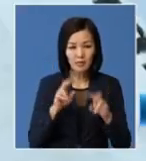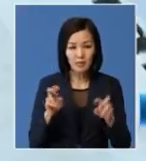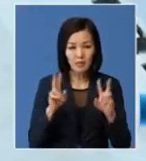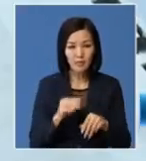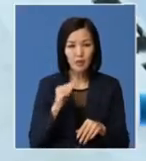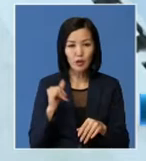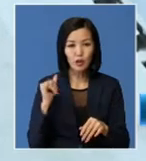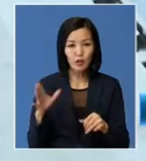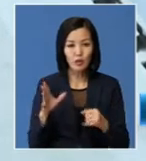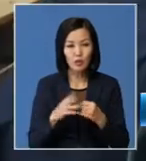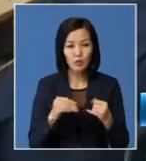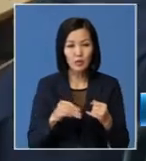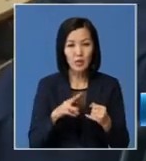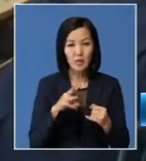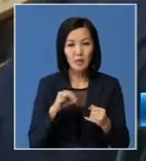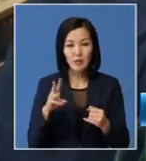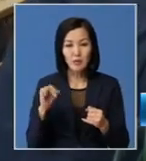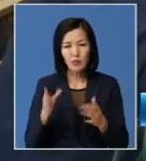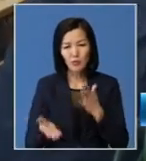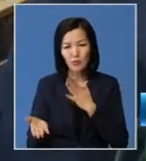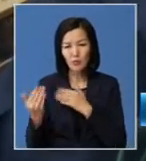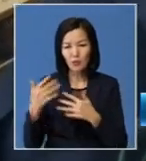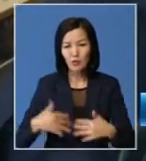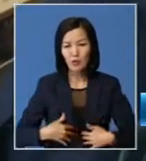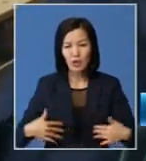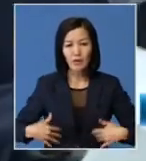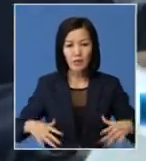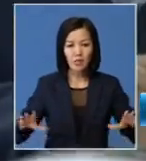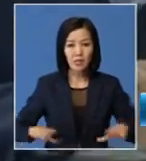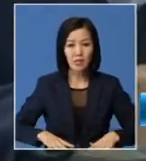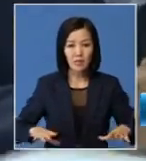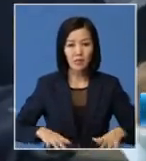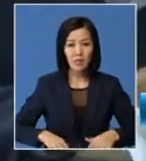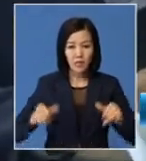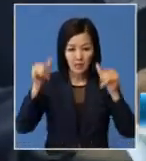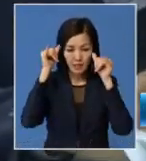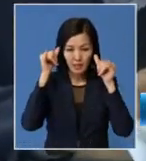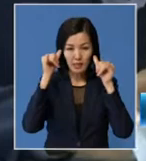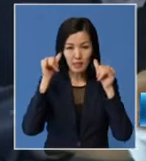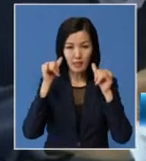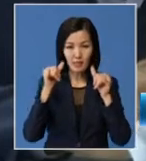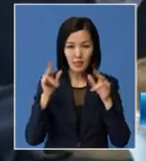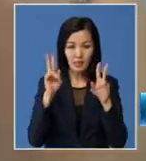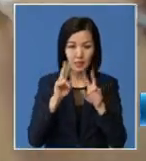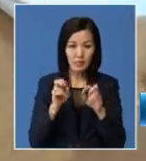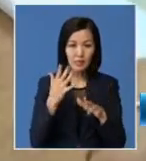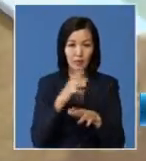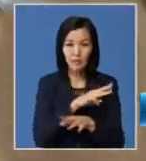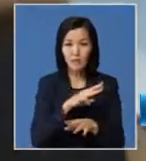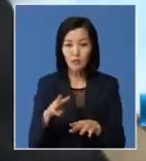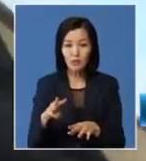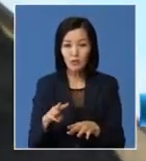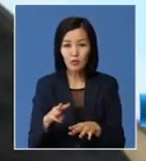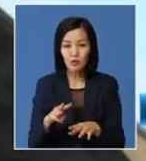Жетісу топырағында мезозой кезеңінде тіршілік еткен жабайы жылқы мен ежелгі сиырдың құпиясына үңілген. Берілген 5 минут ішінде сұңғылалығы